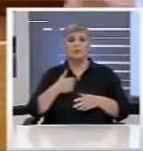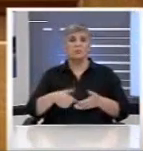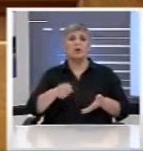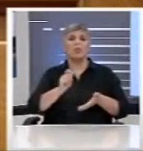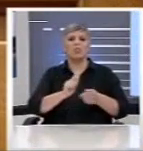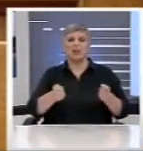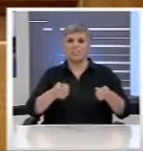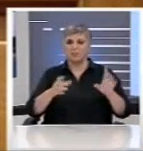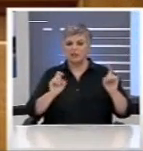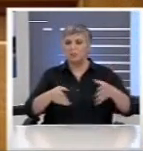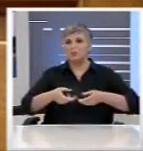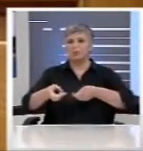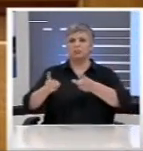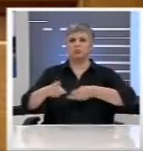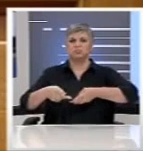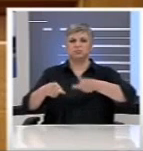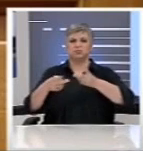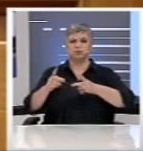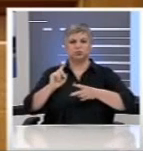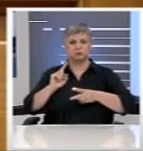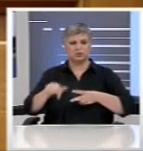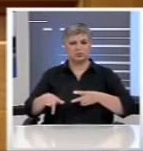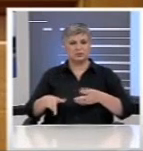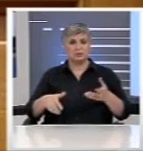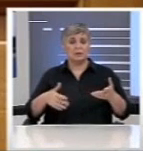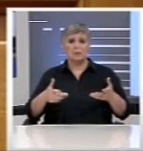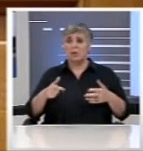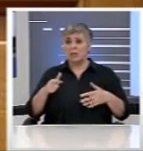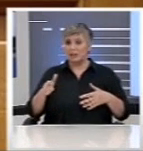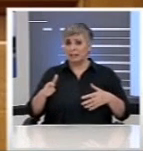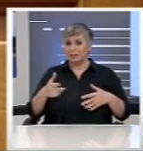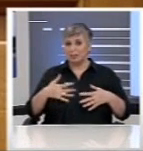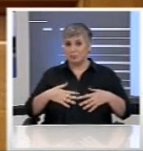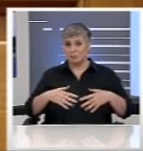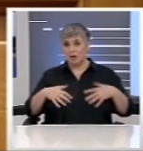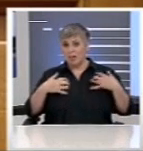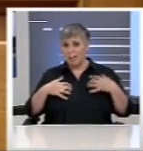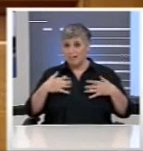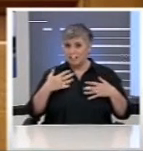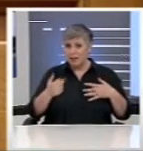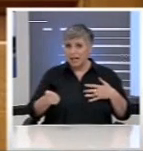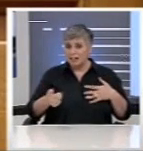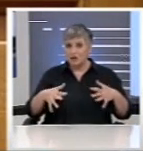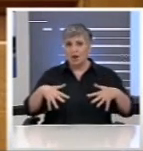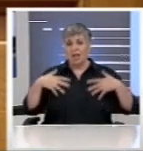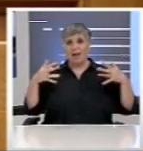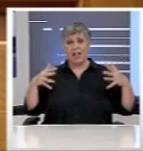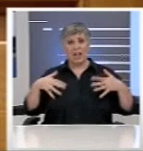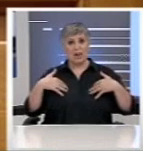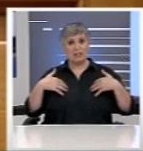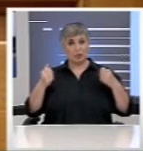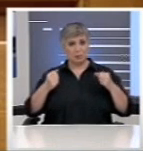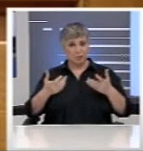αφήνουμε να περνάνε. Δεν ξέρω βέβαια αν το είπατε με ανησυχία ή με χαρά αυτό. Πάμε λοιπόν στην θελούσια